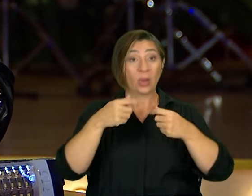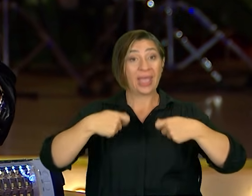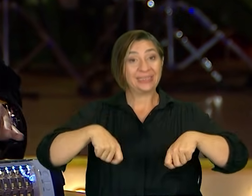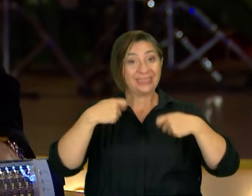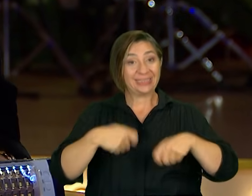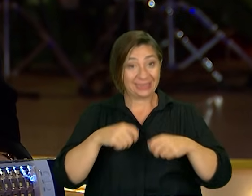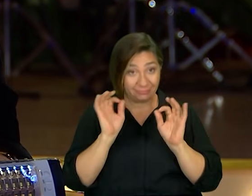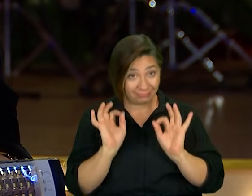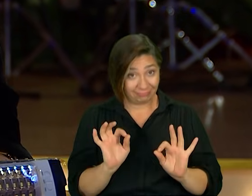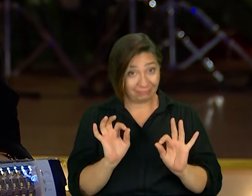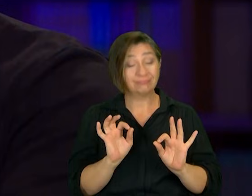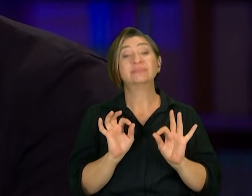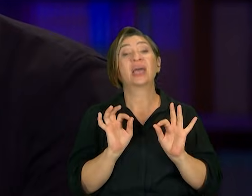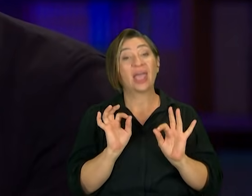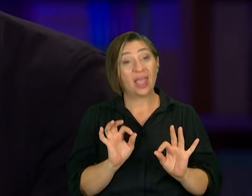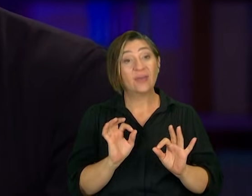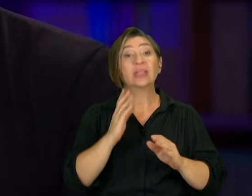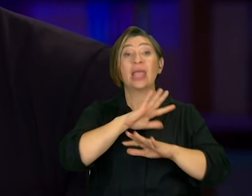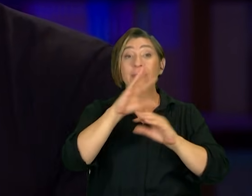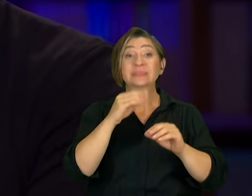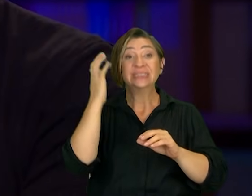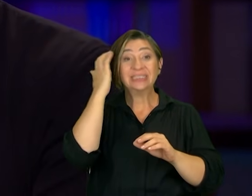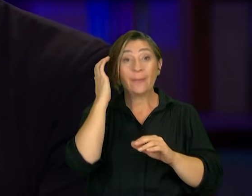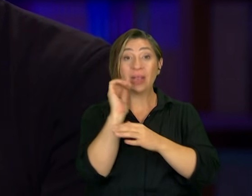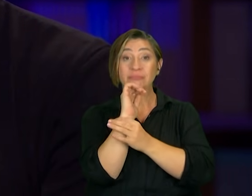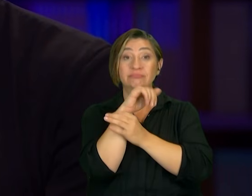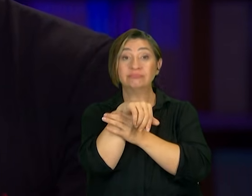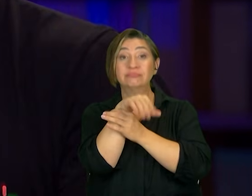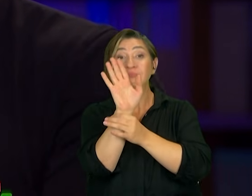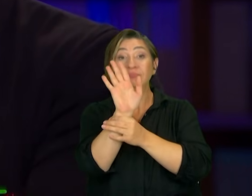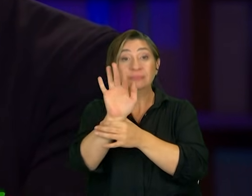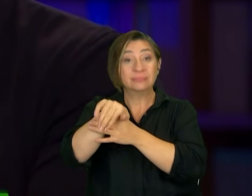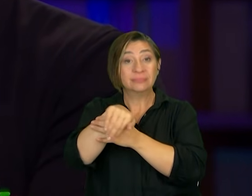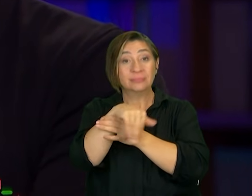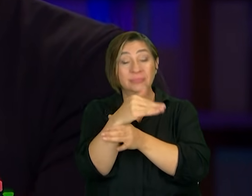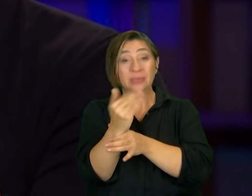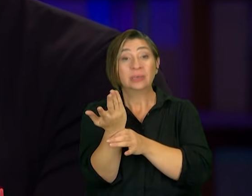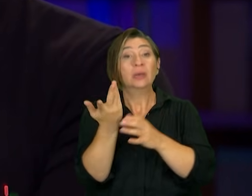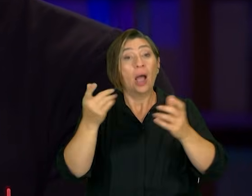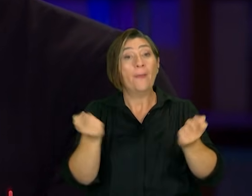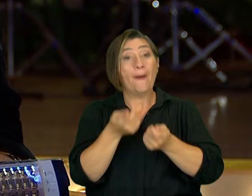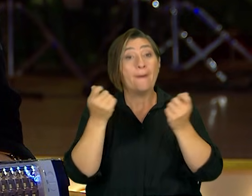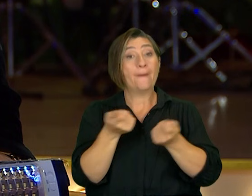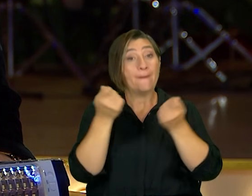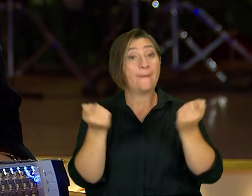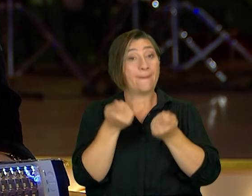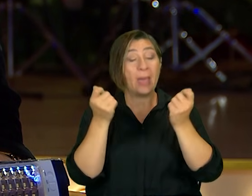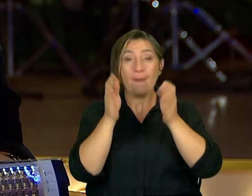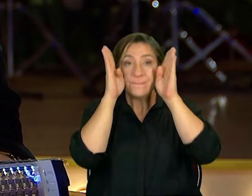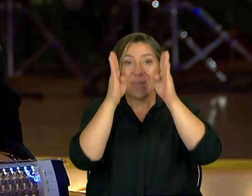estetik aslında. Evet, evet. Aynı formlar, hepsinin temelinde evet. Formlar var mesela. Hem enerji sistemi, hem merkeze